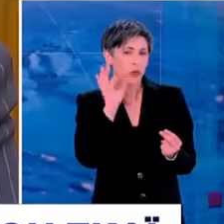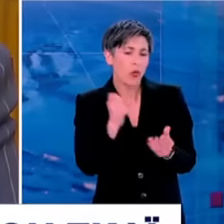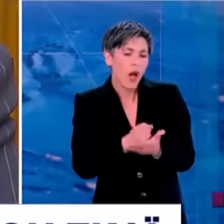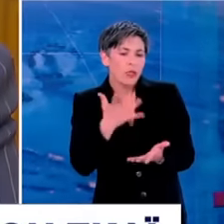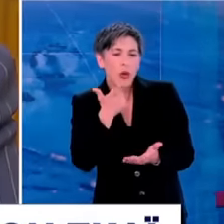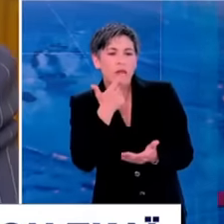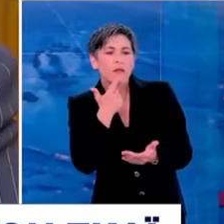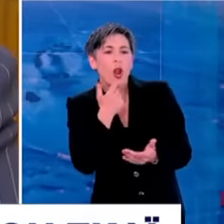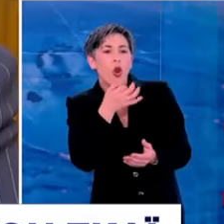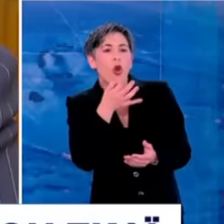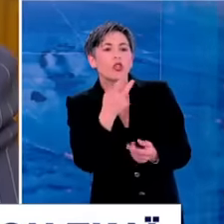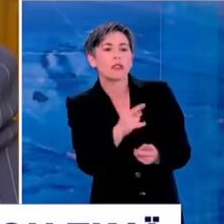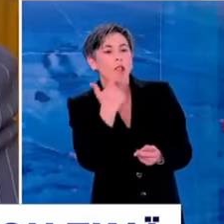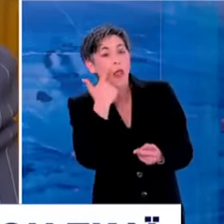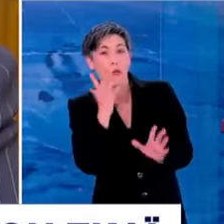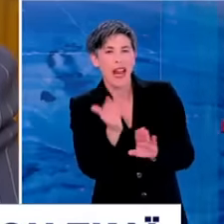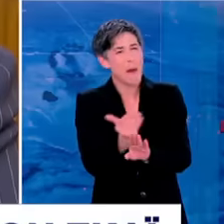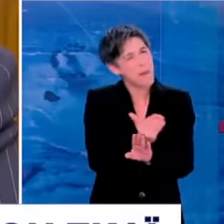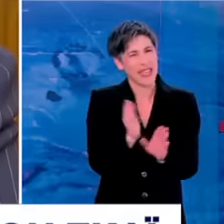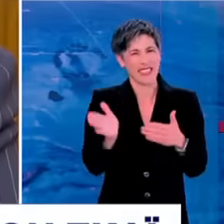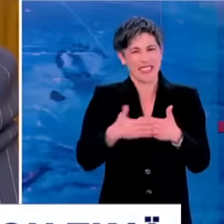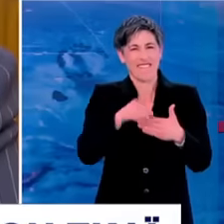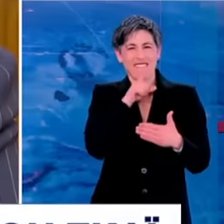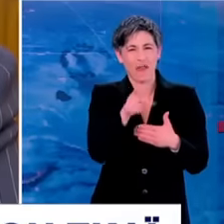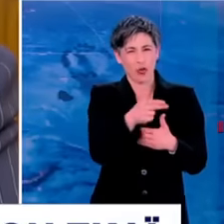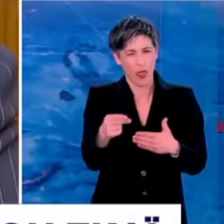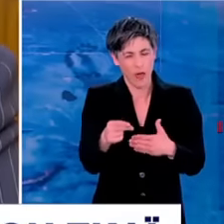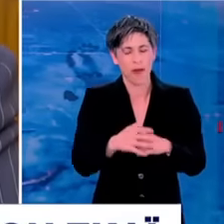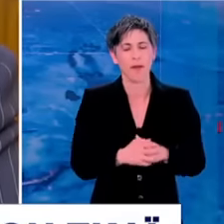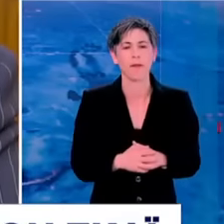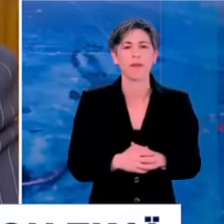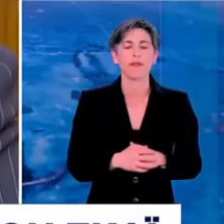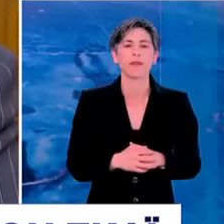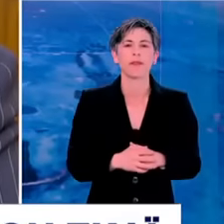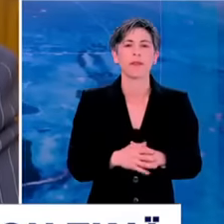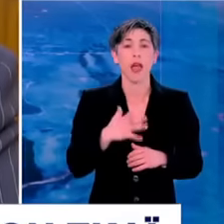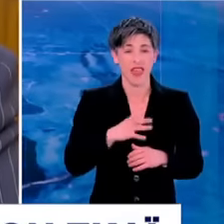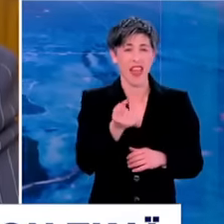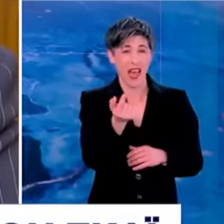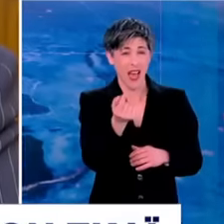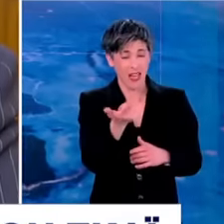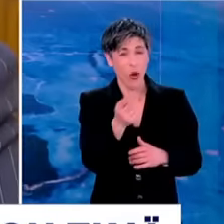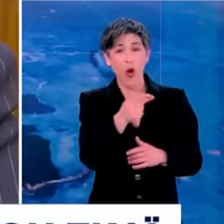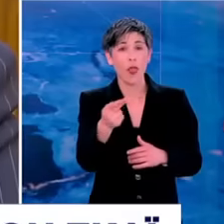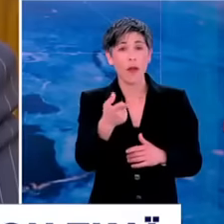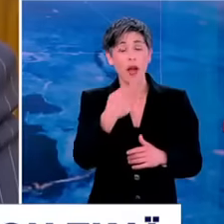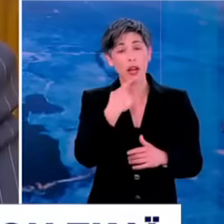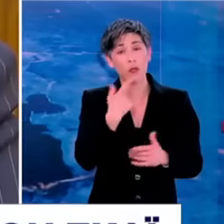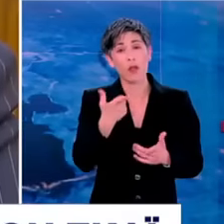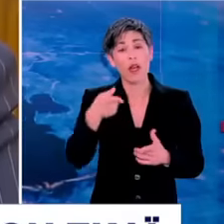μας λέτε, αλλά πριν φύγουμε από αυτό το θέμα, θα ήθελα λίγο συγκεκριμένα να σας θέσω το ζήτημα της δολοφονίας